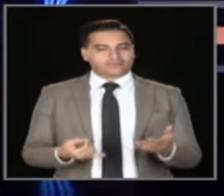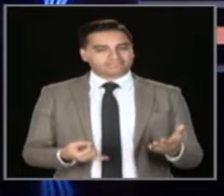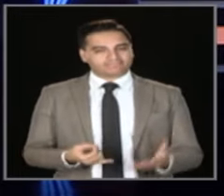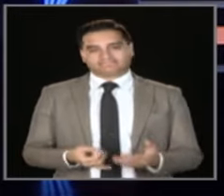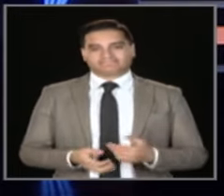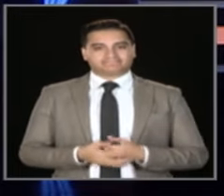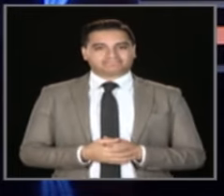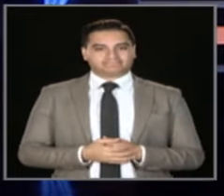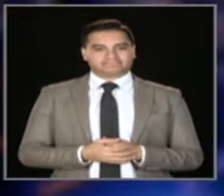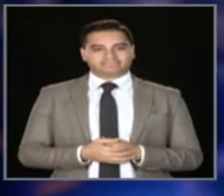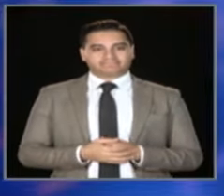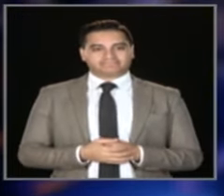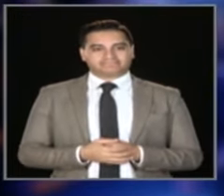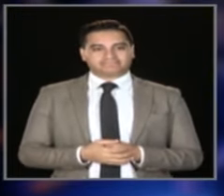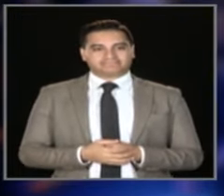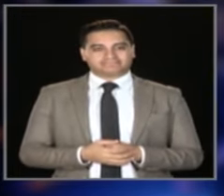البازر.